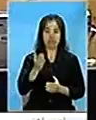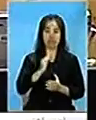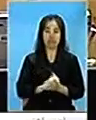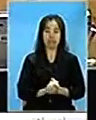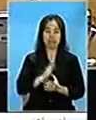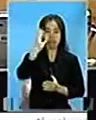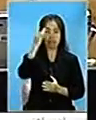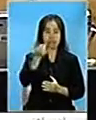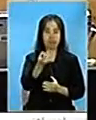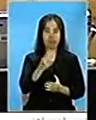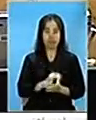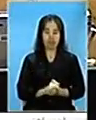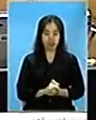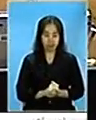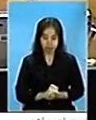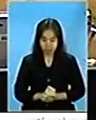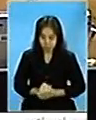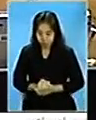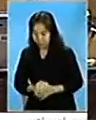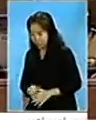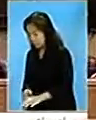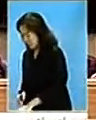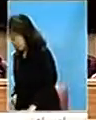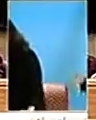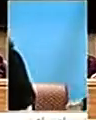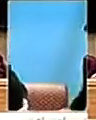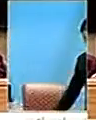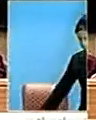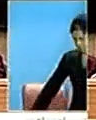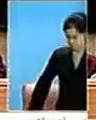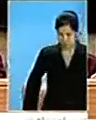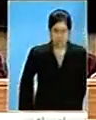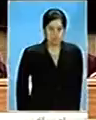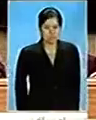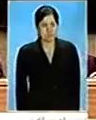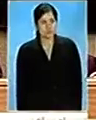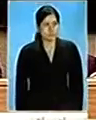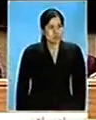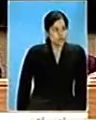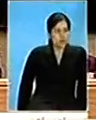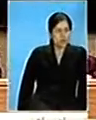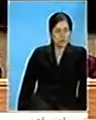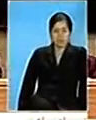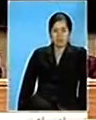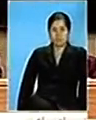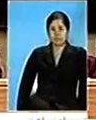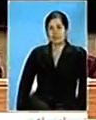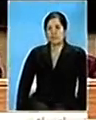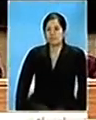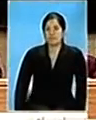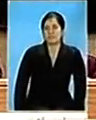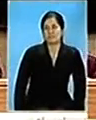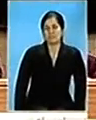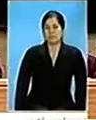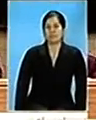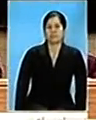านประท้วงเรื่องอะไร ต้องกับเรียนท่านประธานด้วยความเคารพครับขอโทษท่านผู้อภิปรายด้วยนะครับ